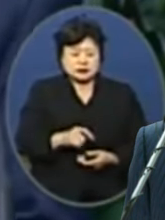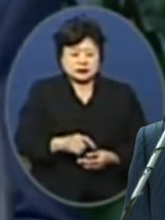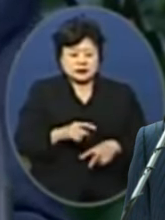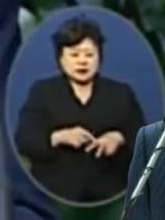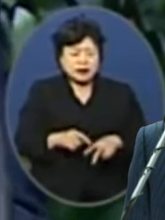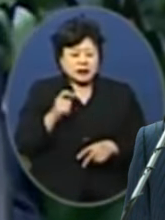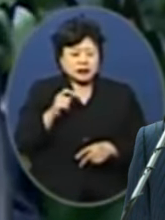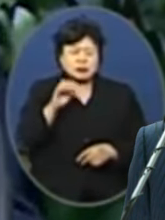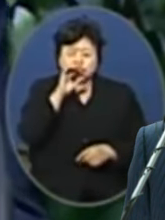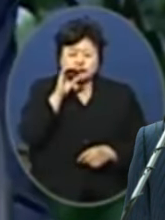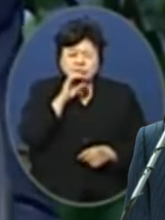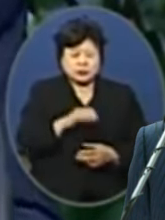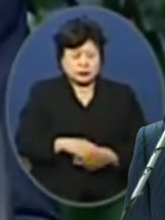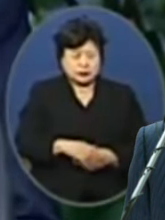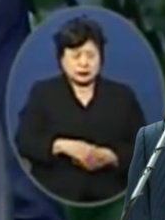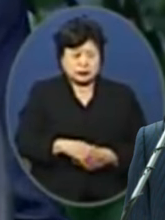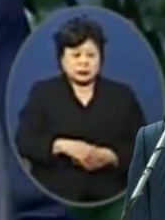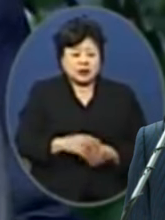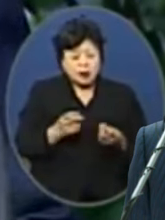싫으십니까